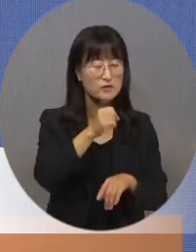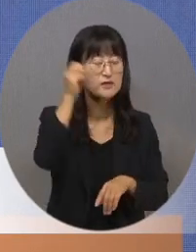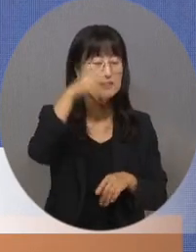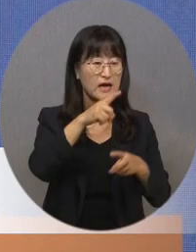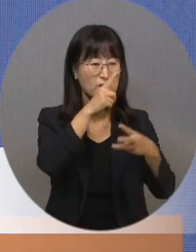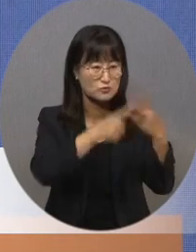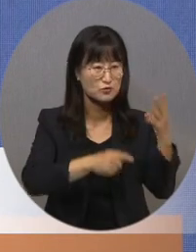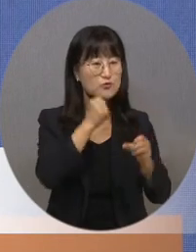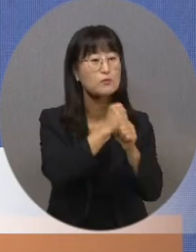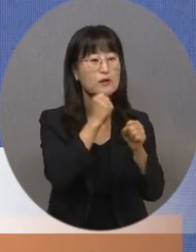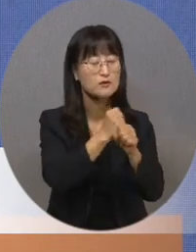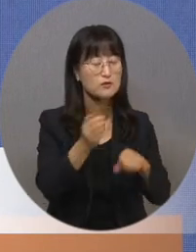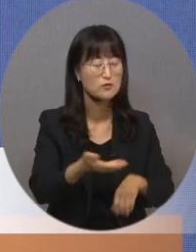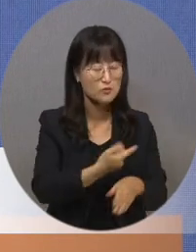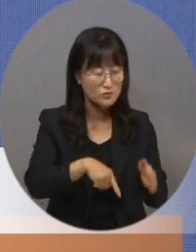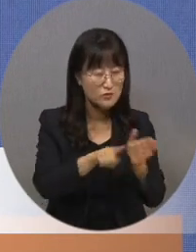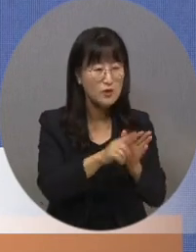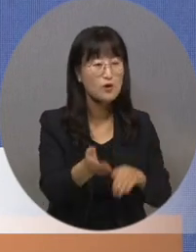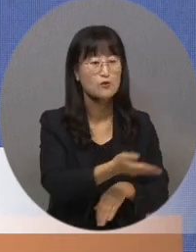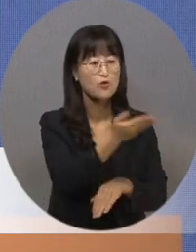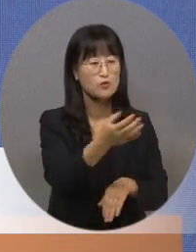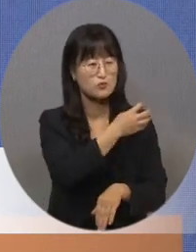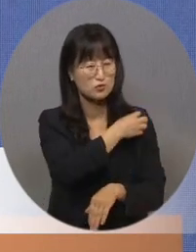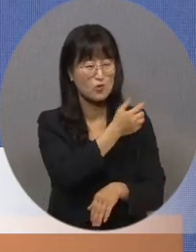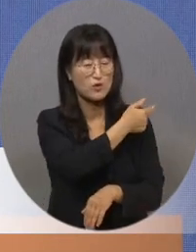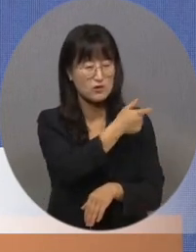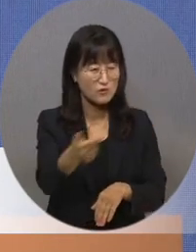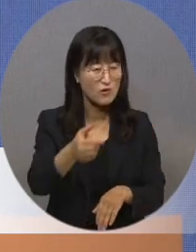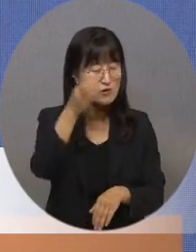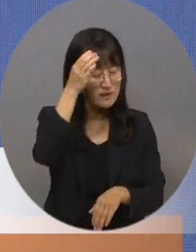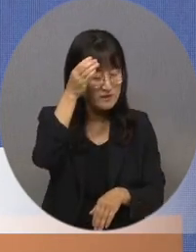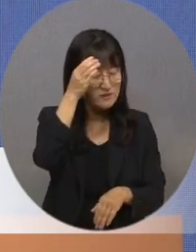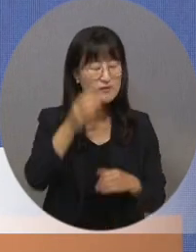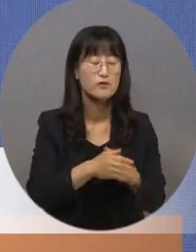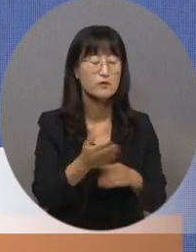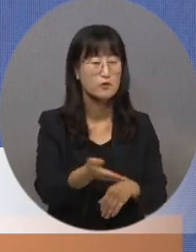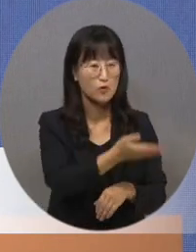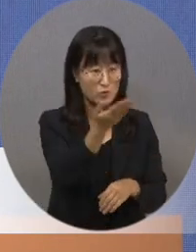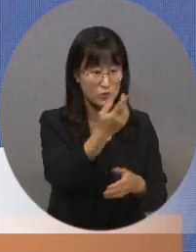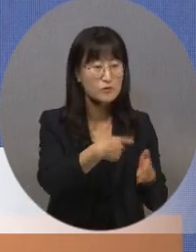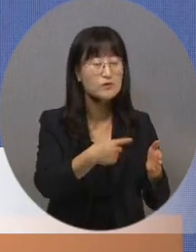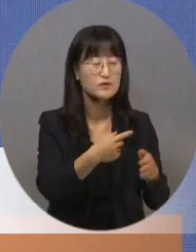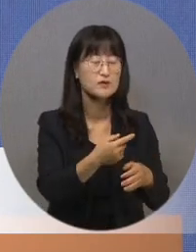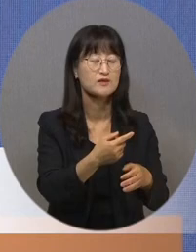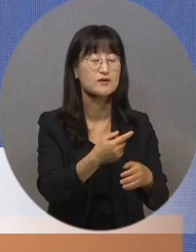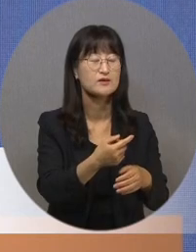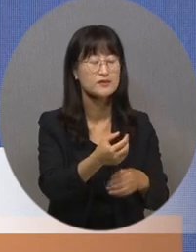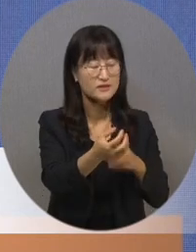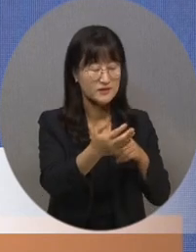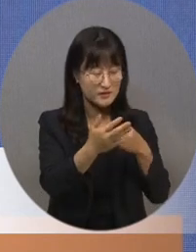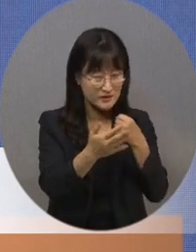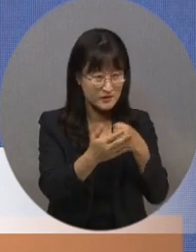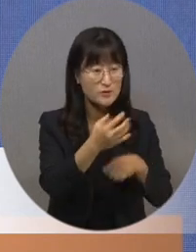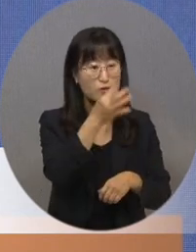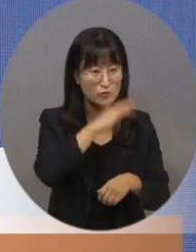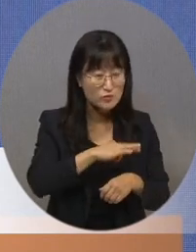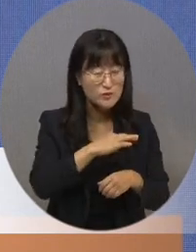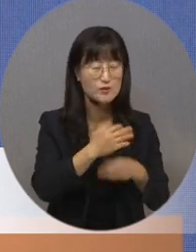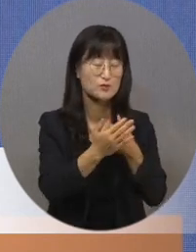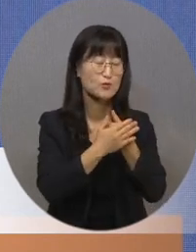만드는데 여러분들이 큰 역할을 해주시라 기대하고 여러분들로 인해서 양주의 모든 분들이